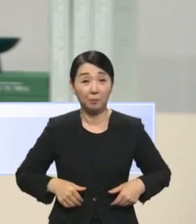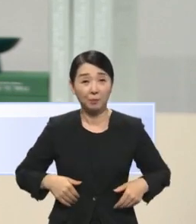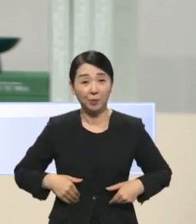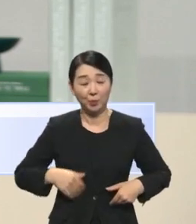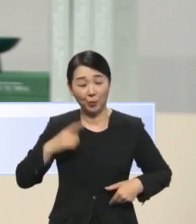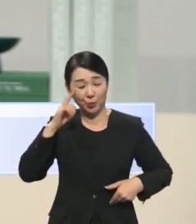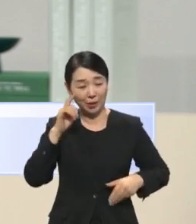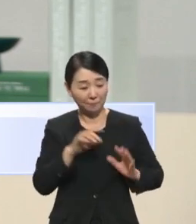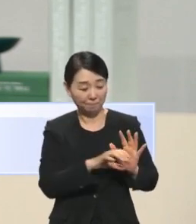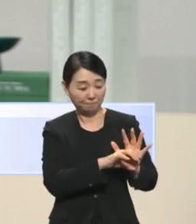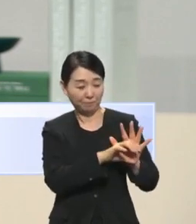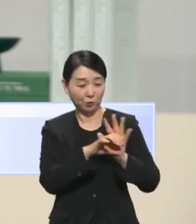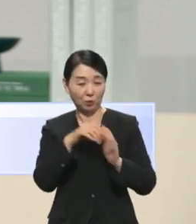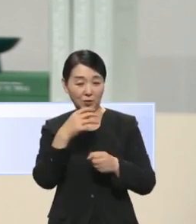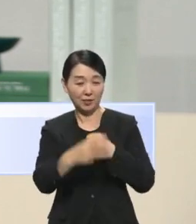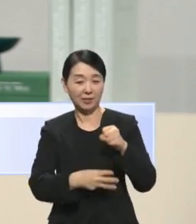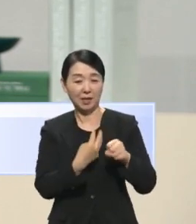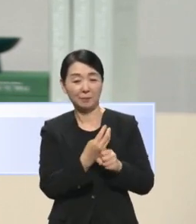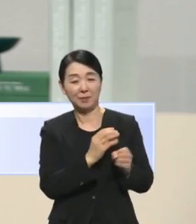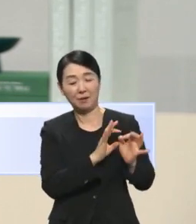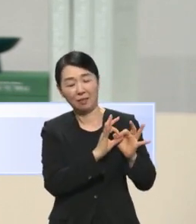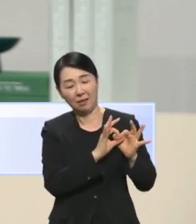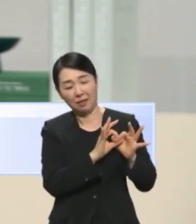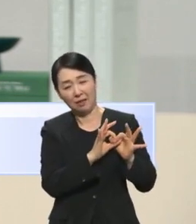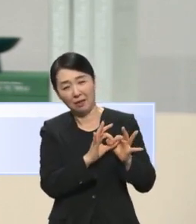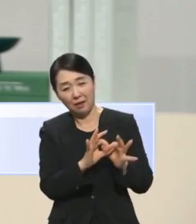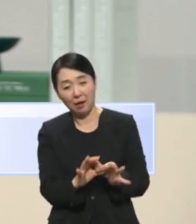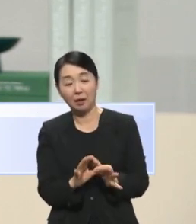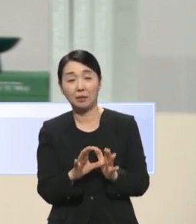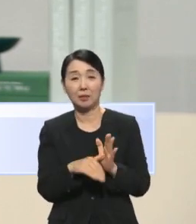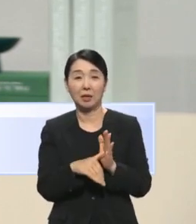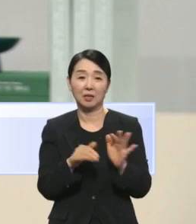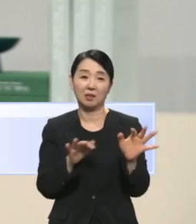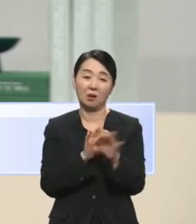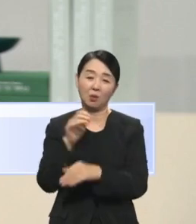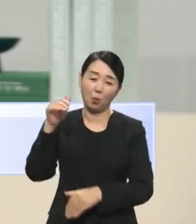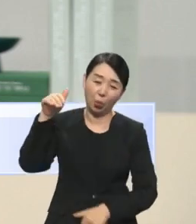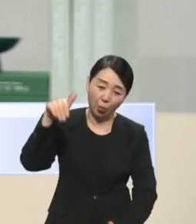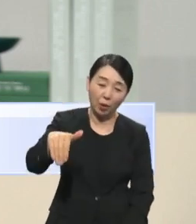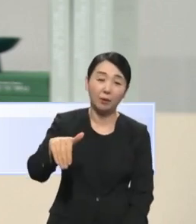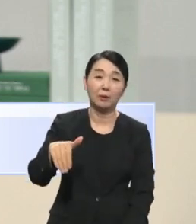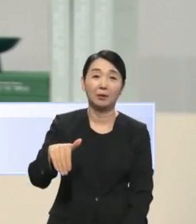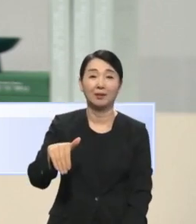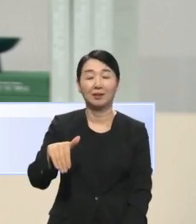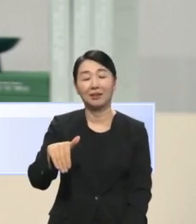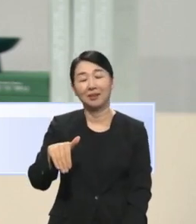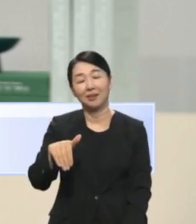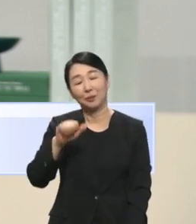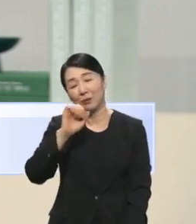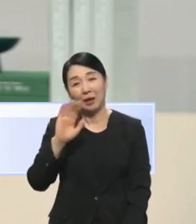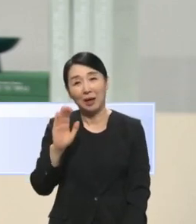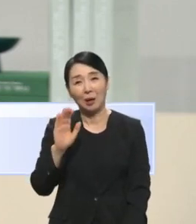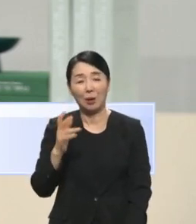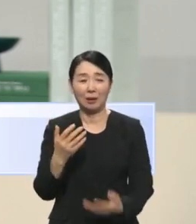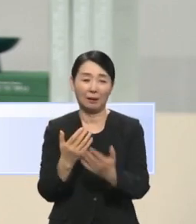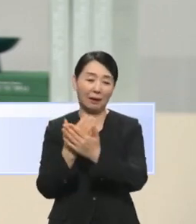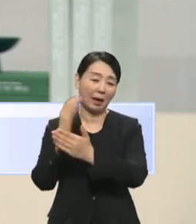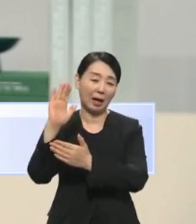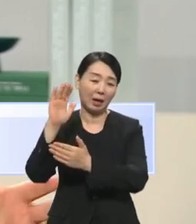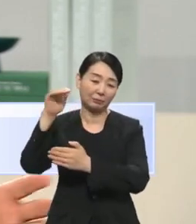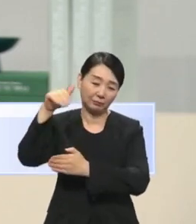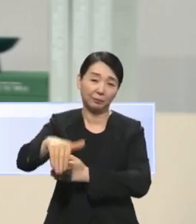거쳐오면서 전반적으로 경제가 많이 위축되고 침체되고 성경률도 많이 떨어지고